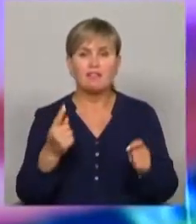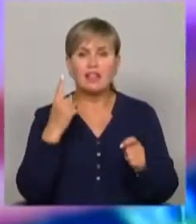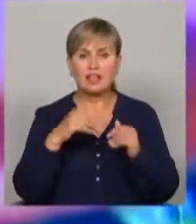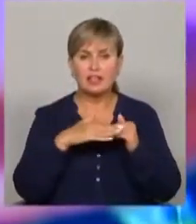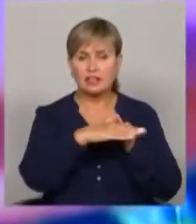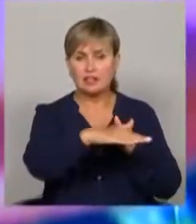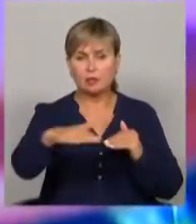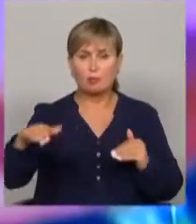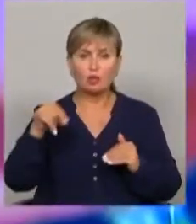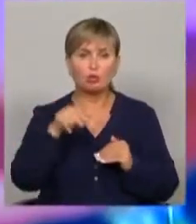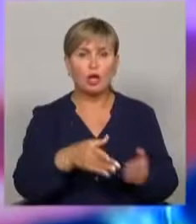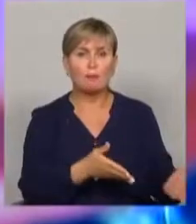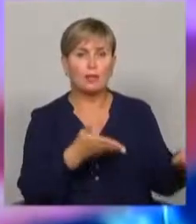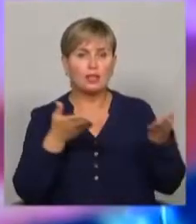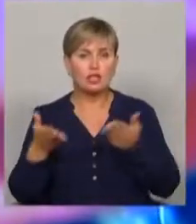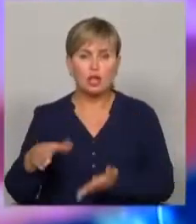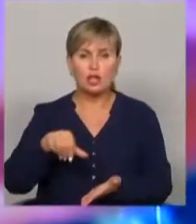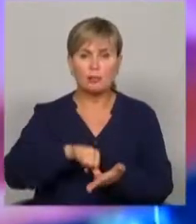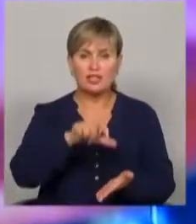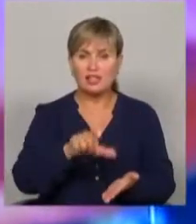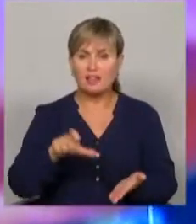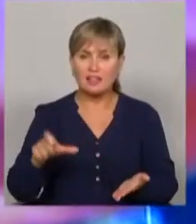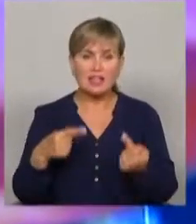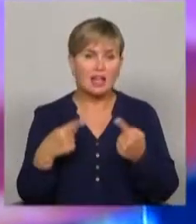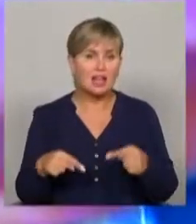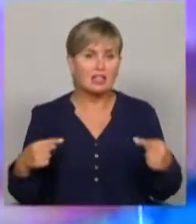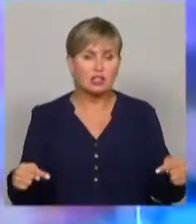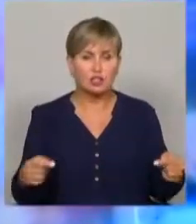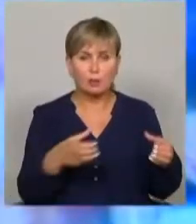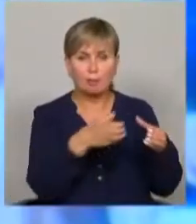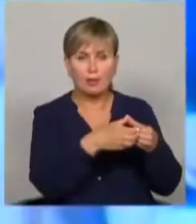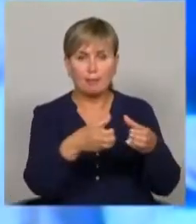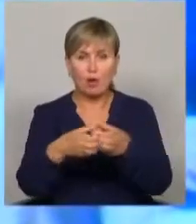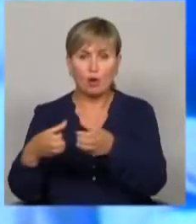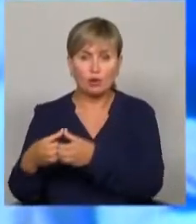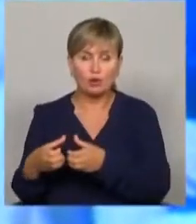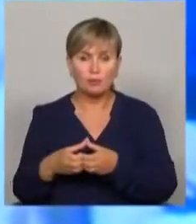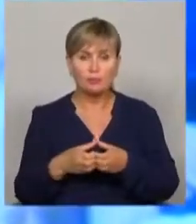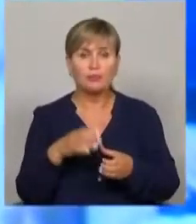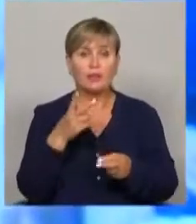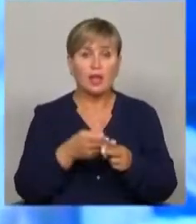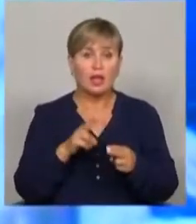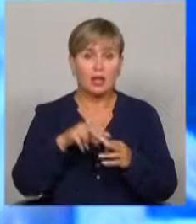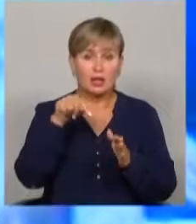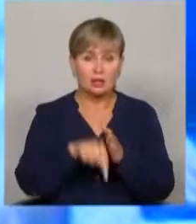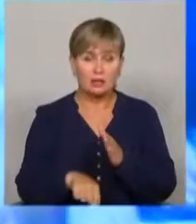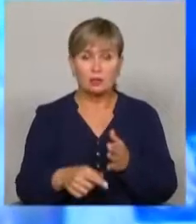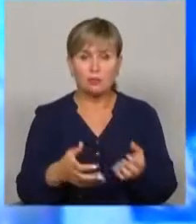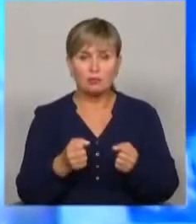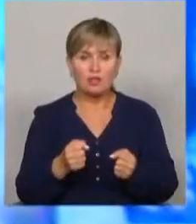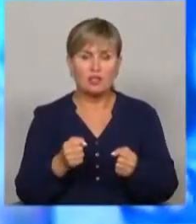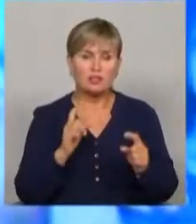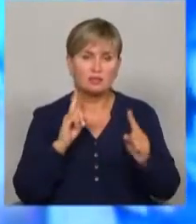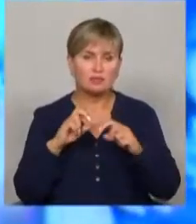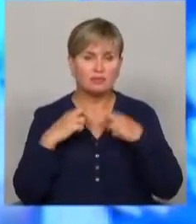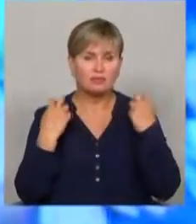и туда приглашали представителей различных племен, и на этих курултаях принимались важные решения,